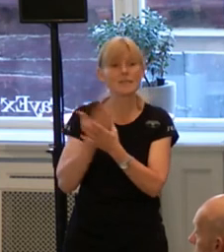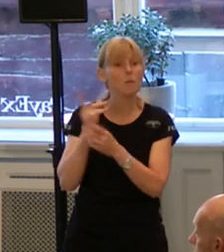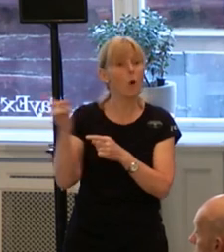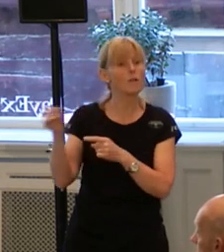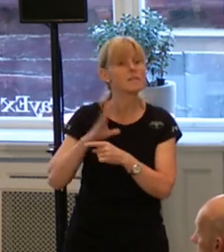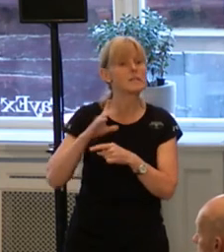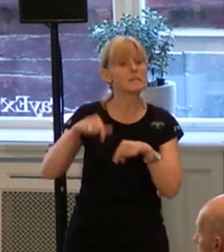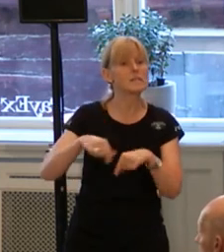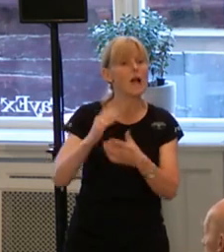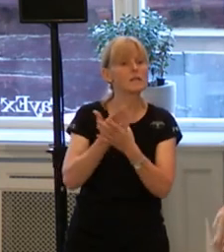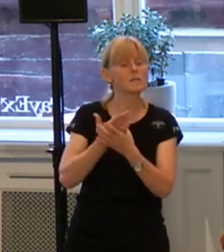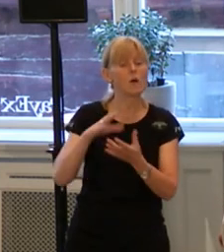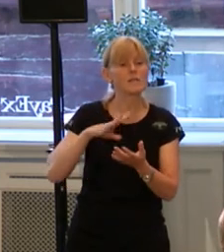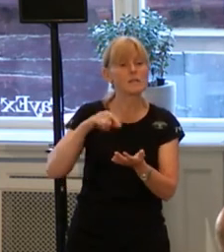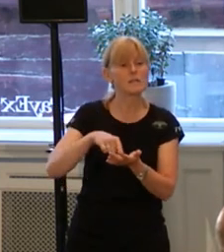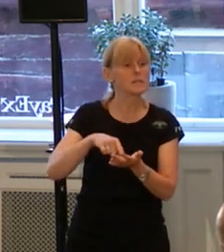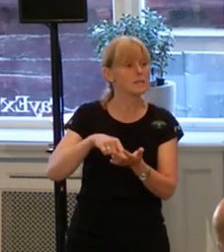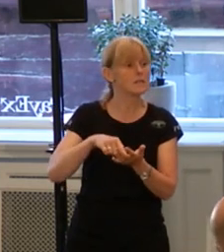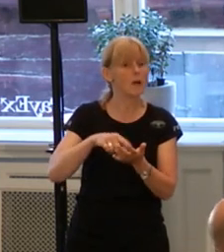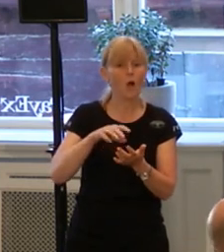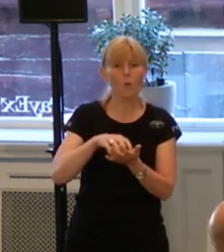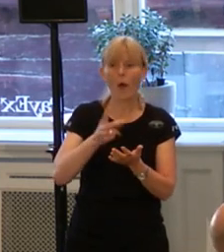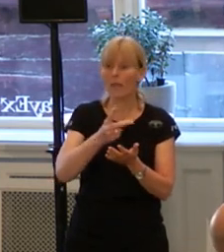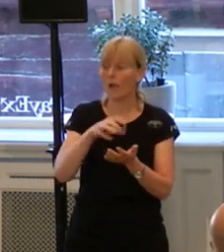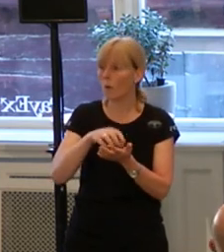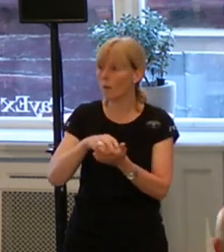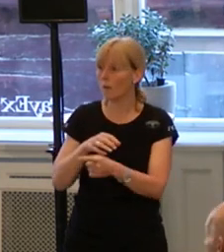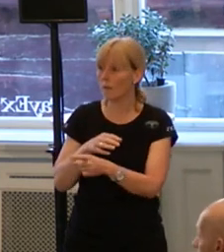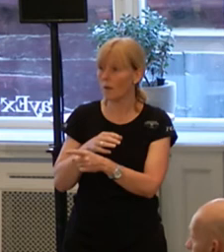Helsingborg, ja. Okej. Okay. Någon mer kommun representerad här?